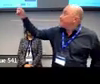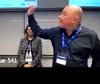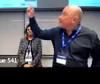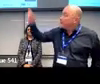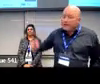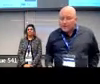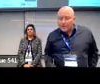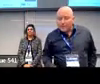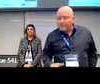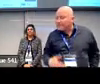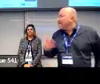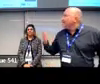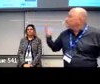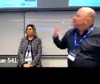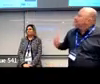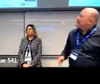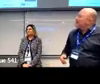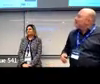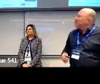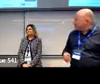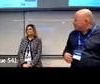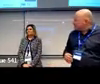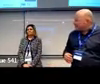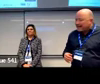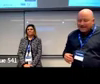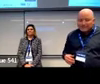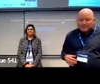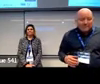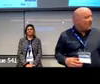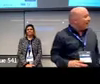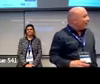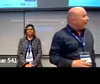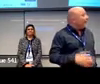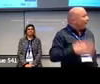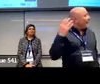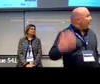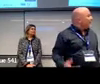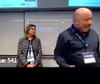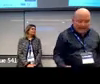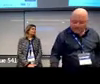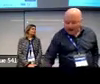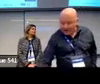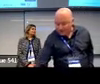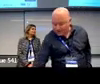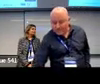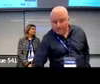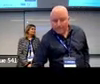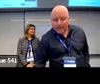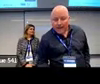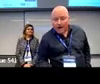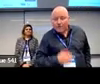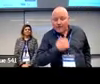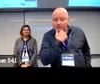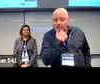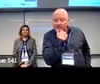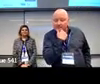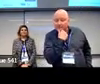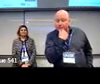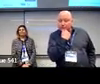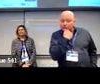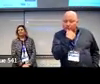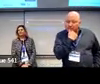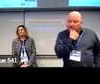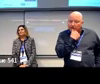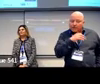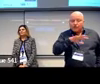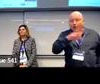c'est impressionnant, hein, quand on voit le nombre de mots, on dit, mon Dieu, c'est 42 148 mots. On en a fait de l'ouvrage. Alors, vous voyez ça, un